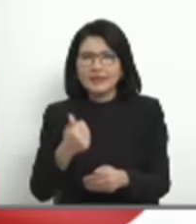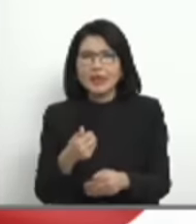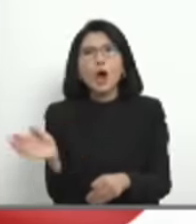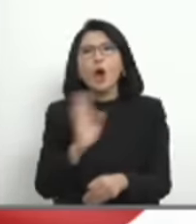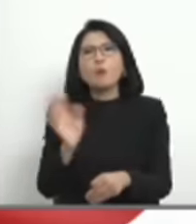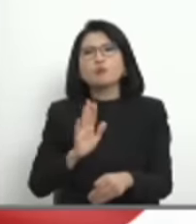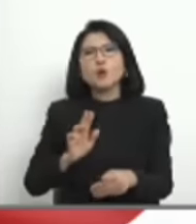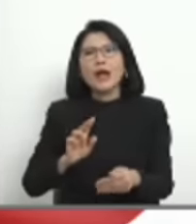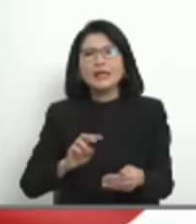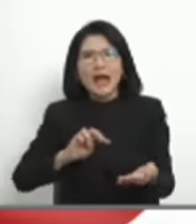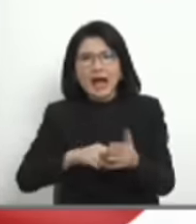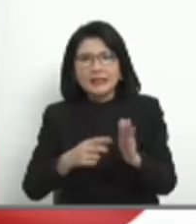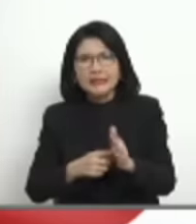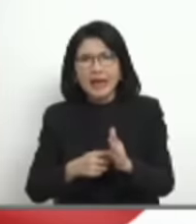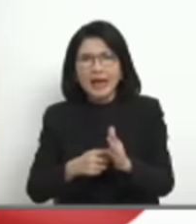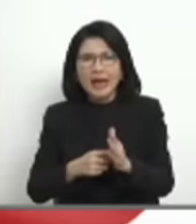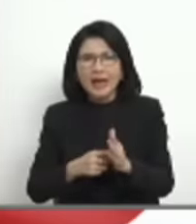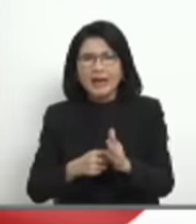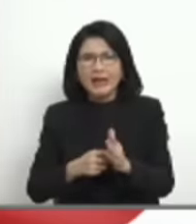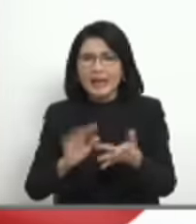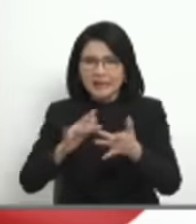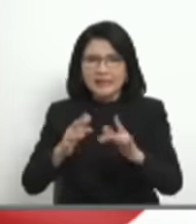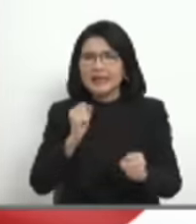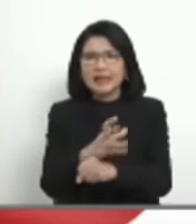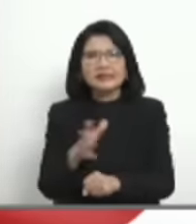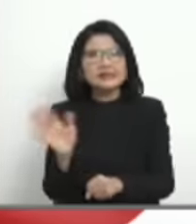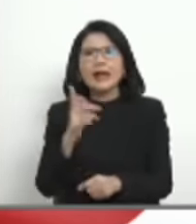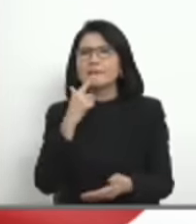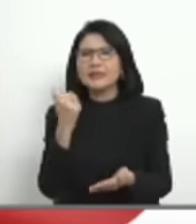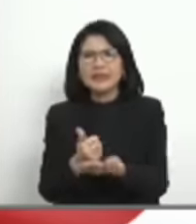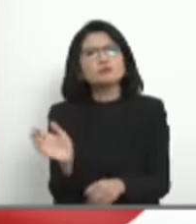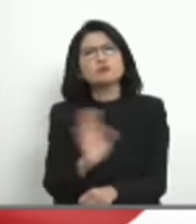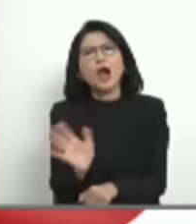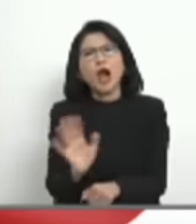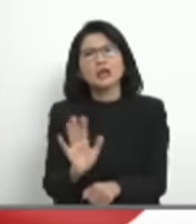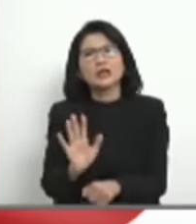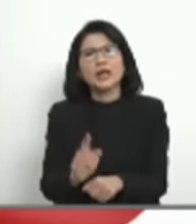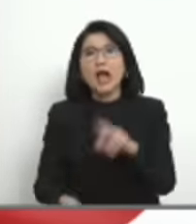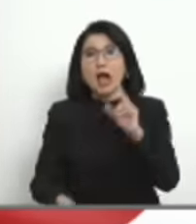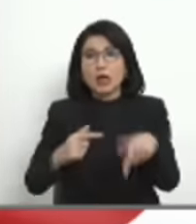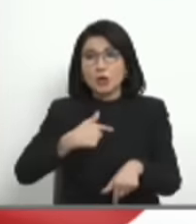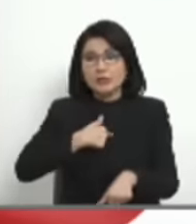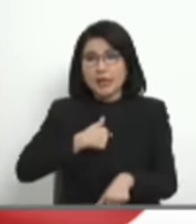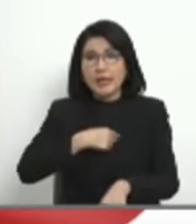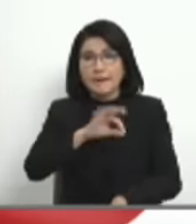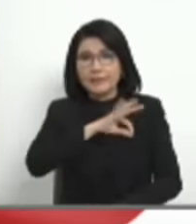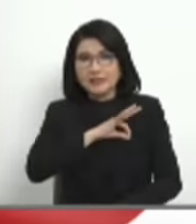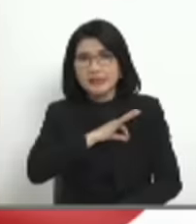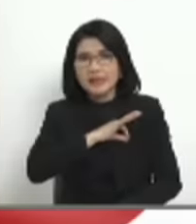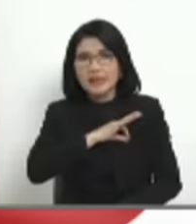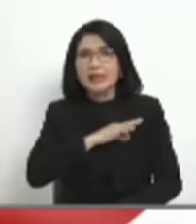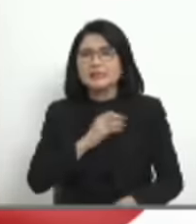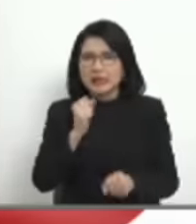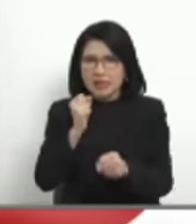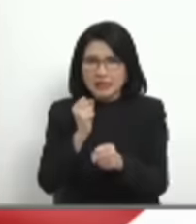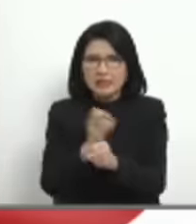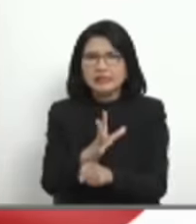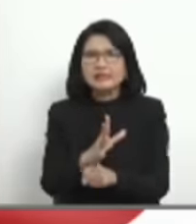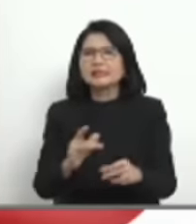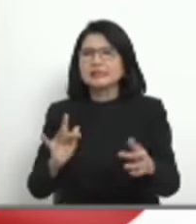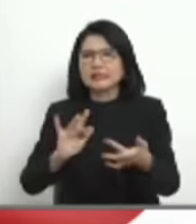internet gratis tidak penting sama sekali tidak saya apabila jadi presiden Saya akan bawa internet gratis ke